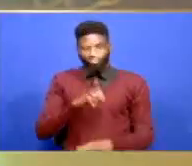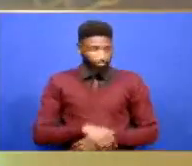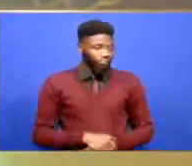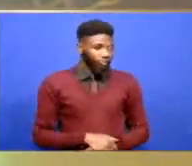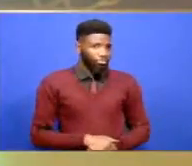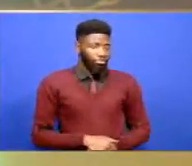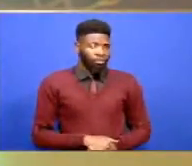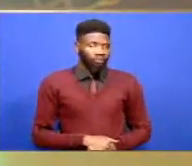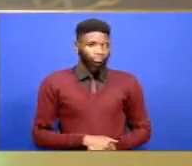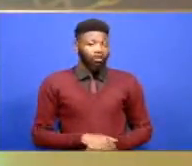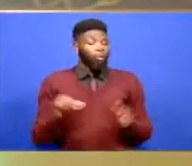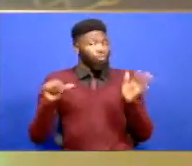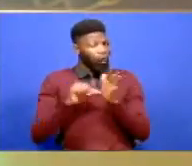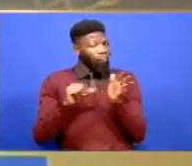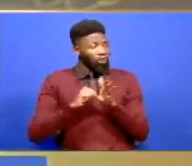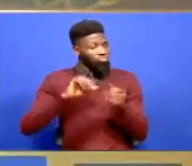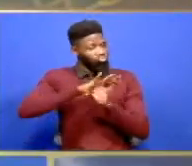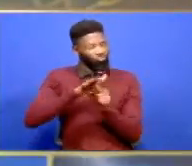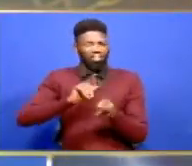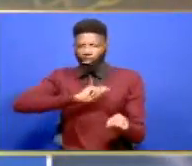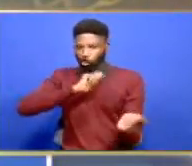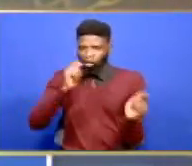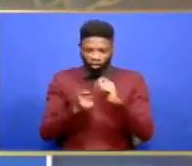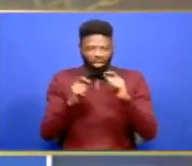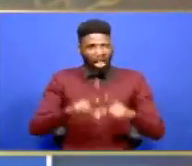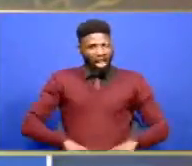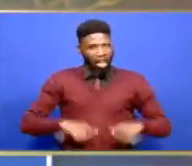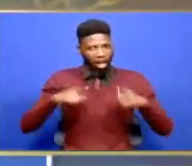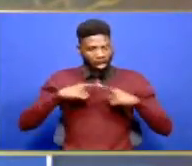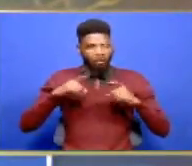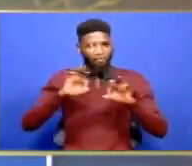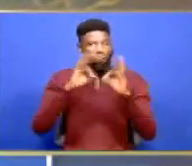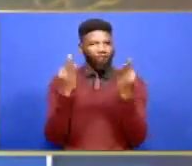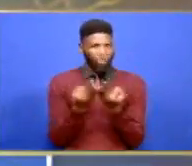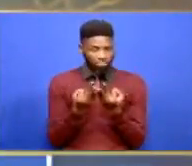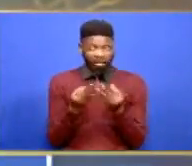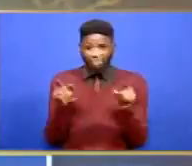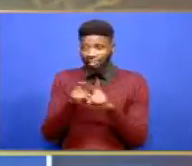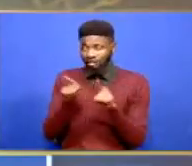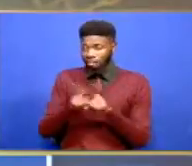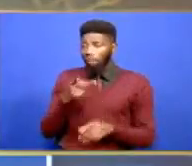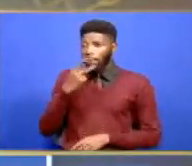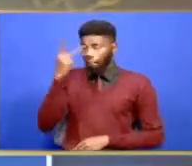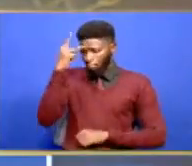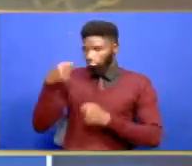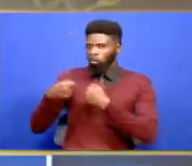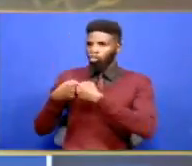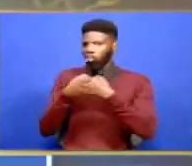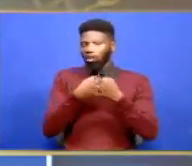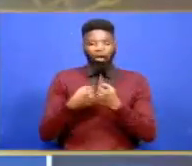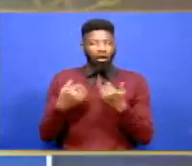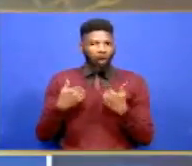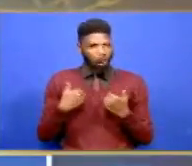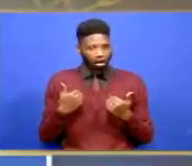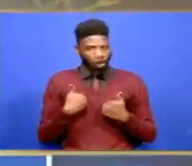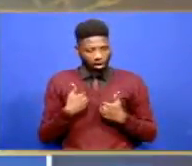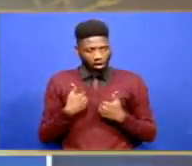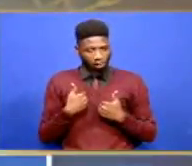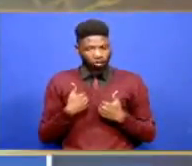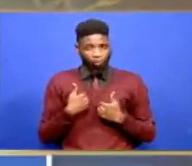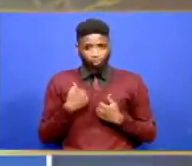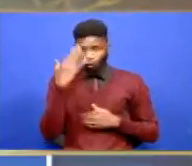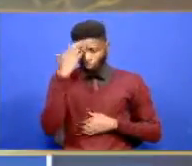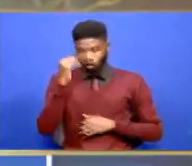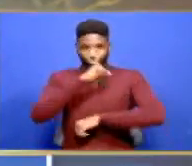ya corona limebadili hali ya maisha ya kifamilia, huku wazazi wakikabiliana na changamoto zinazotokana na kufungwa kwa